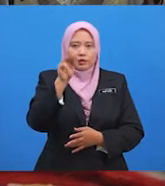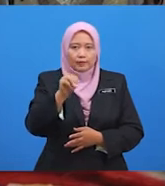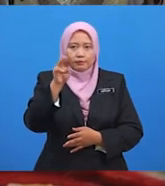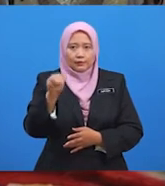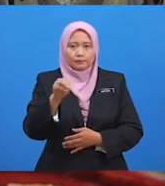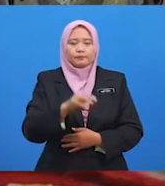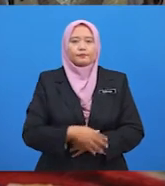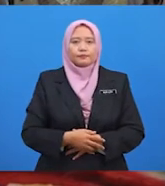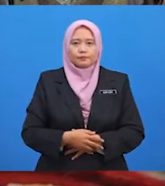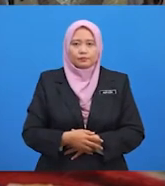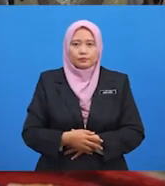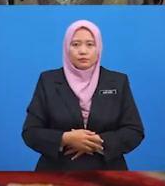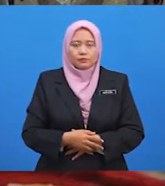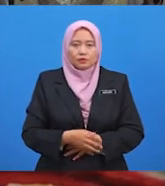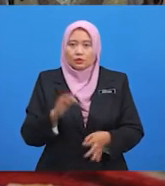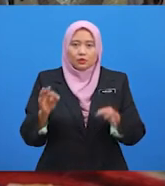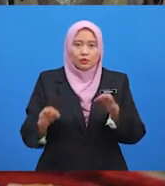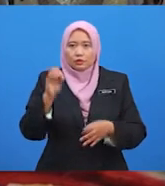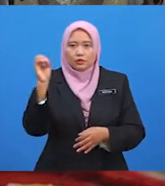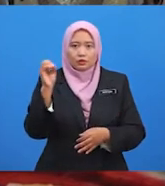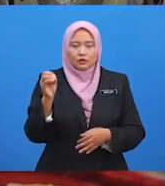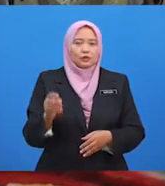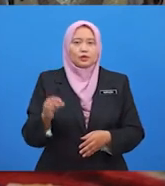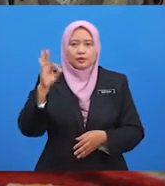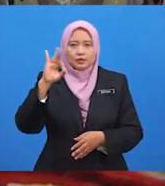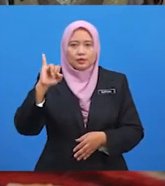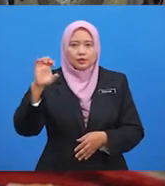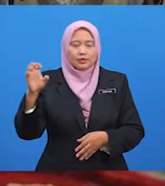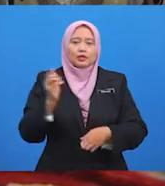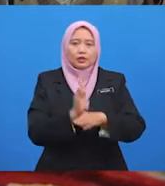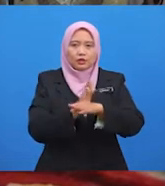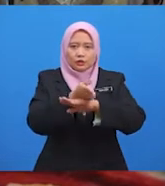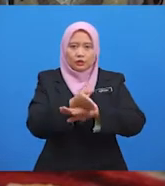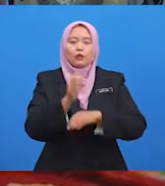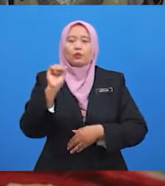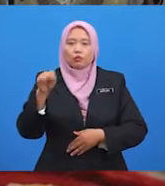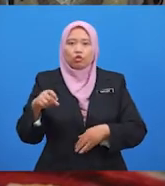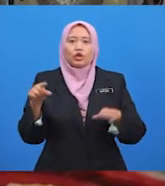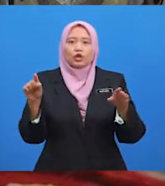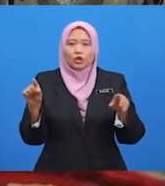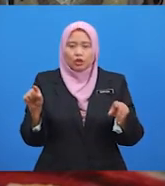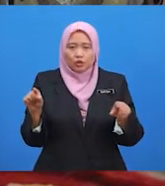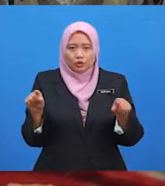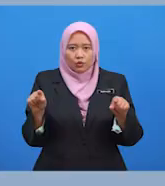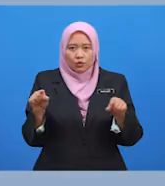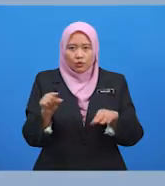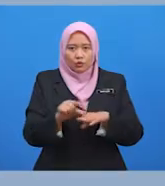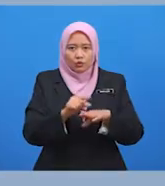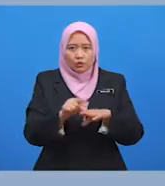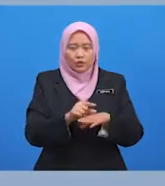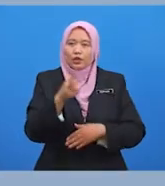32mm. Jika tiada die cutter, murid-murid boleh menggunakan